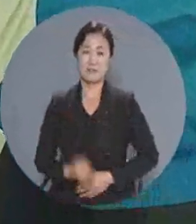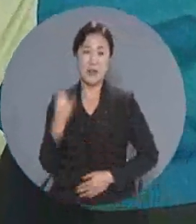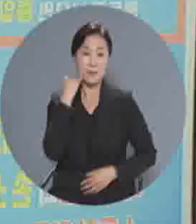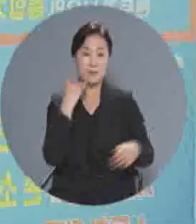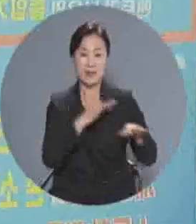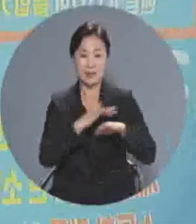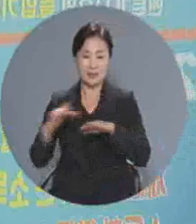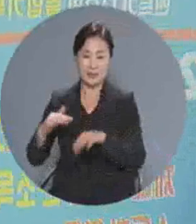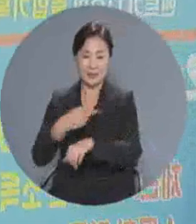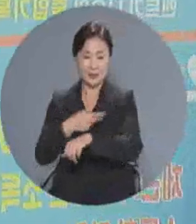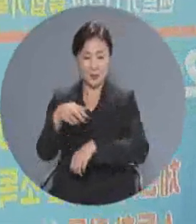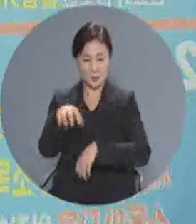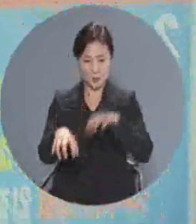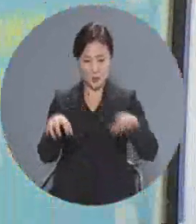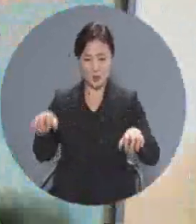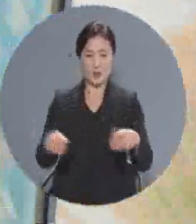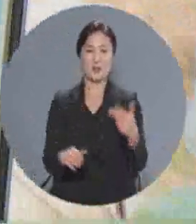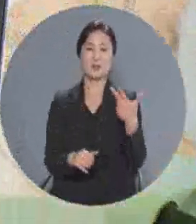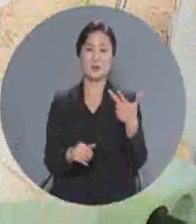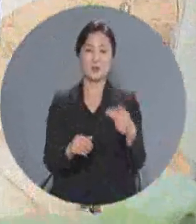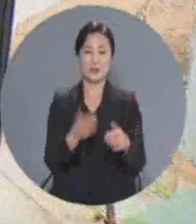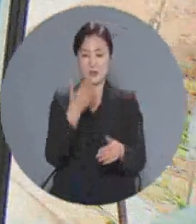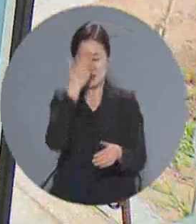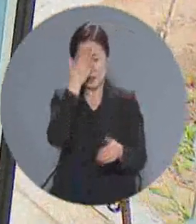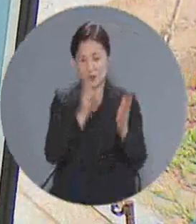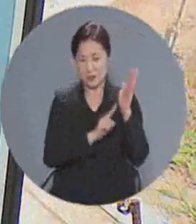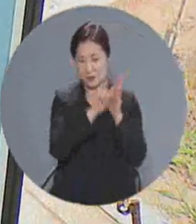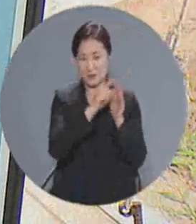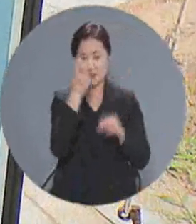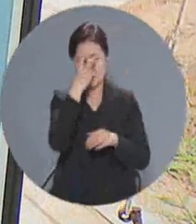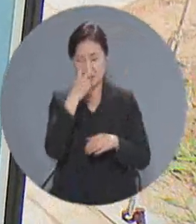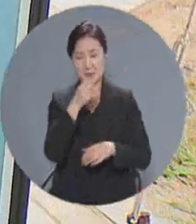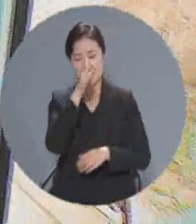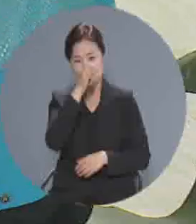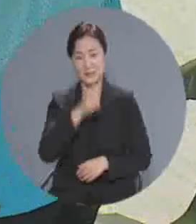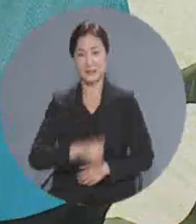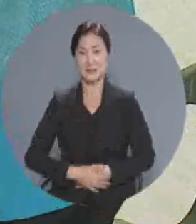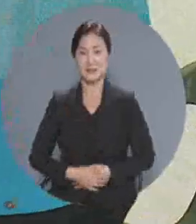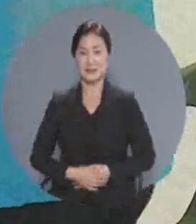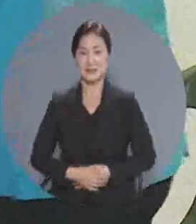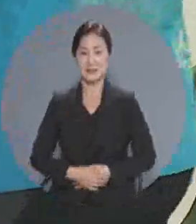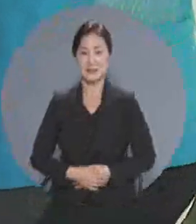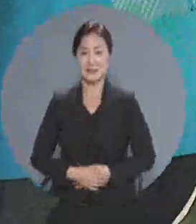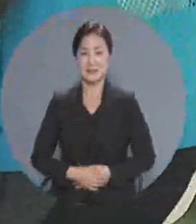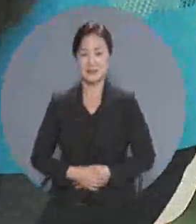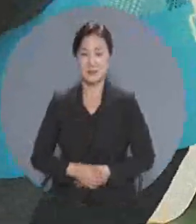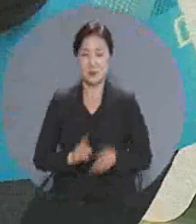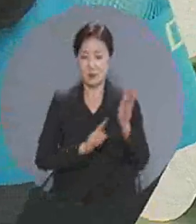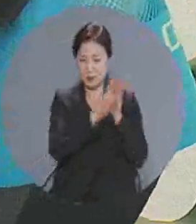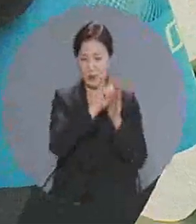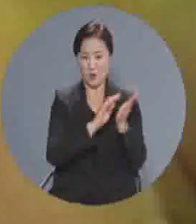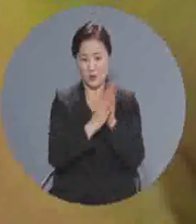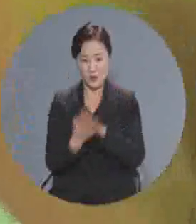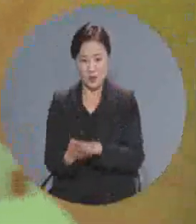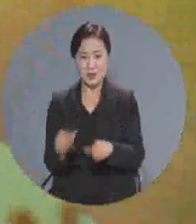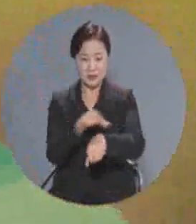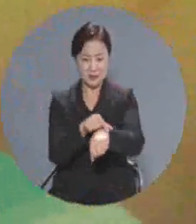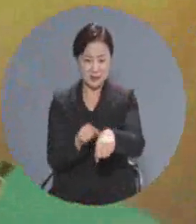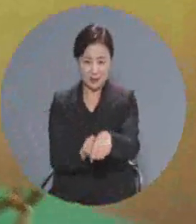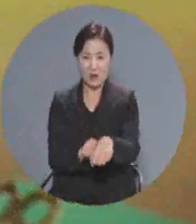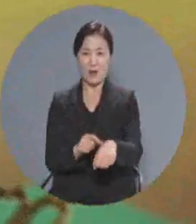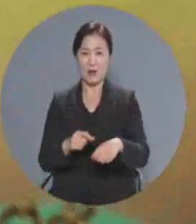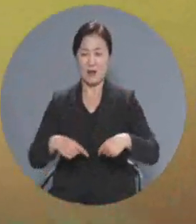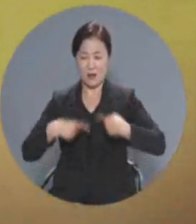해수욕장에는 모두 7곳에 발열 검사소가 설치돼 체온을 측정하고 체온 변화 스티커를 부착해야 입장할